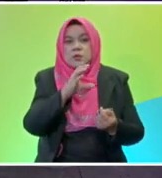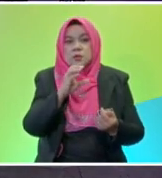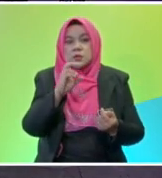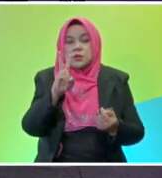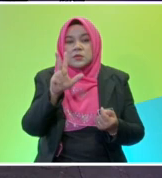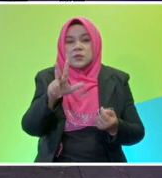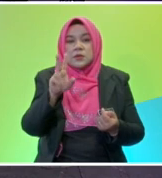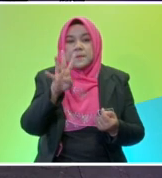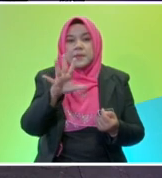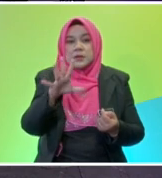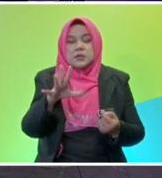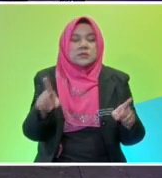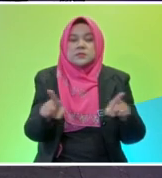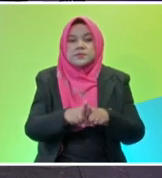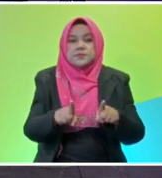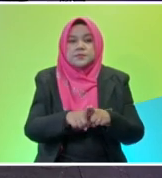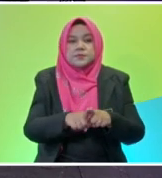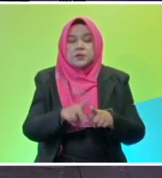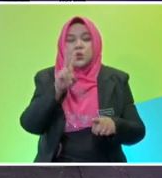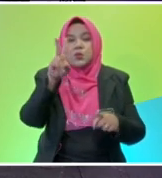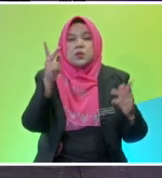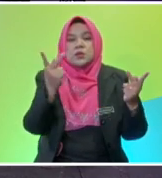Adakah kamu juga dosen juga